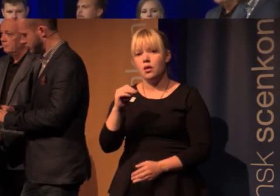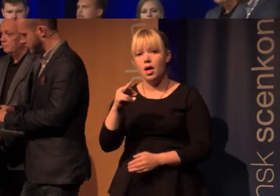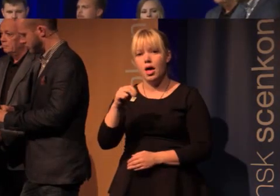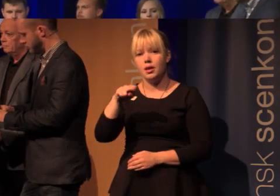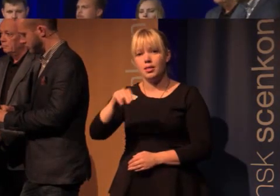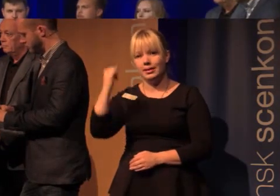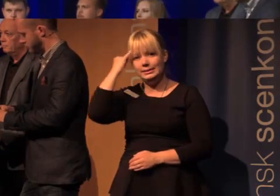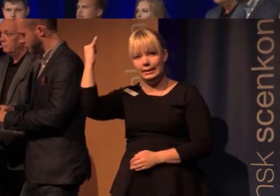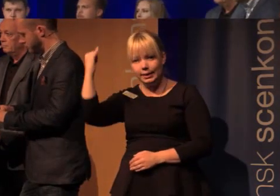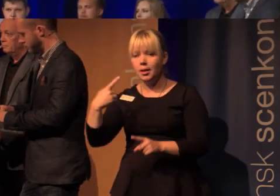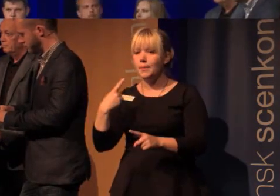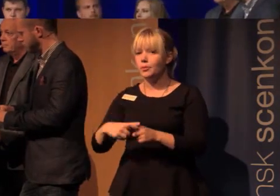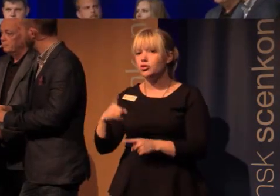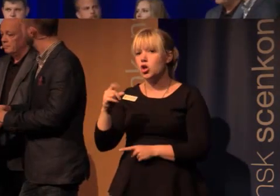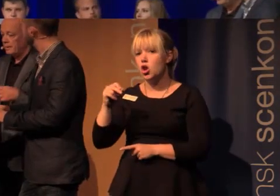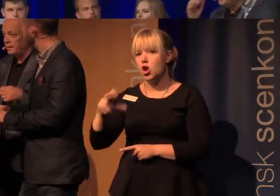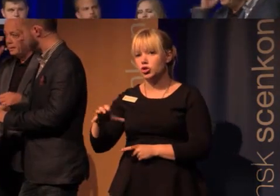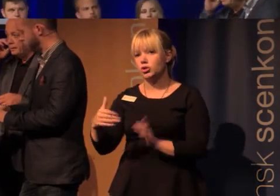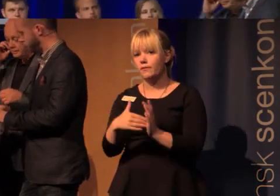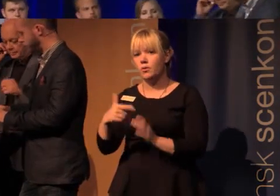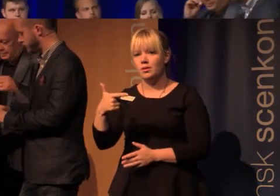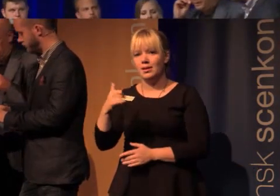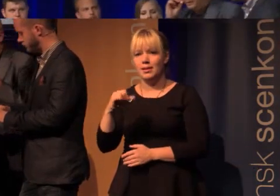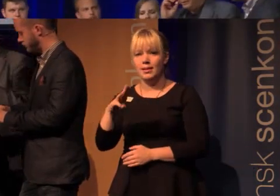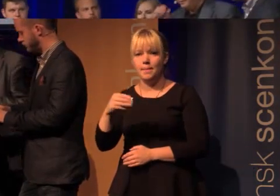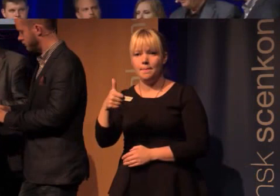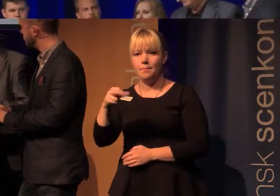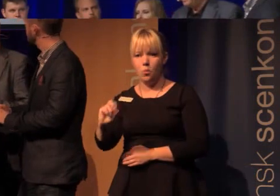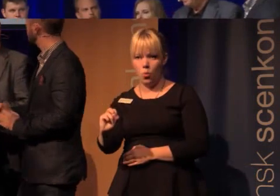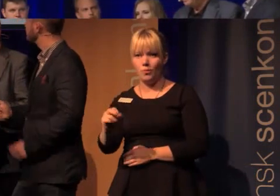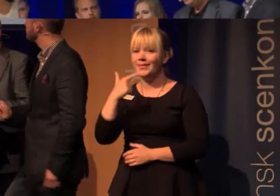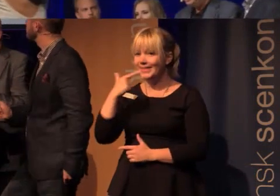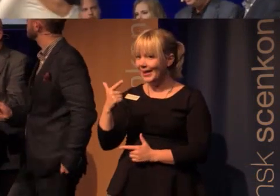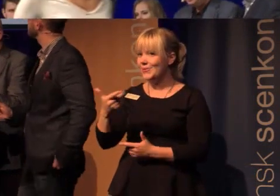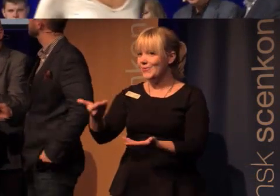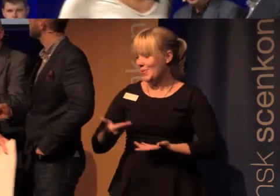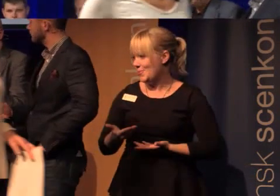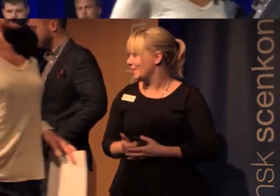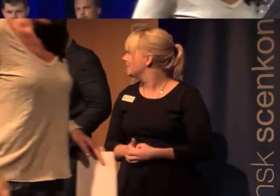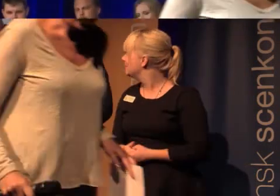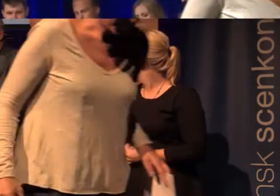Lars-Anders Johansson, Timbro. Tack så jättemycket. Välkomna.